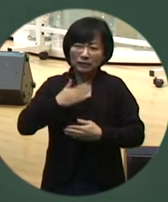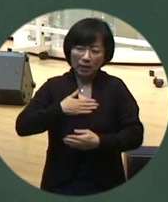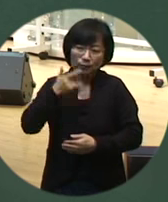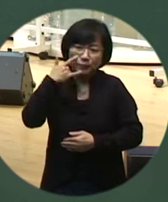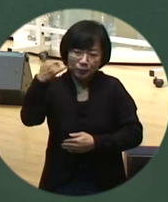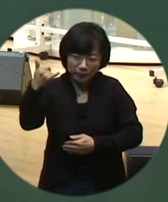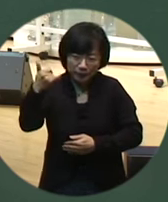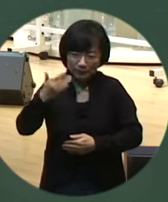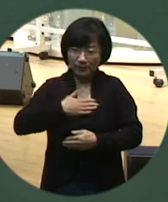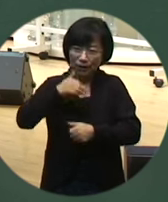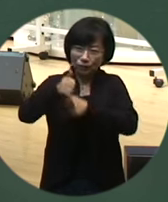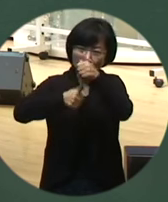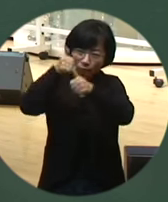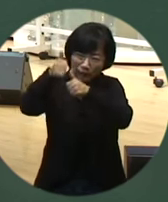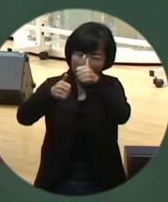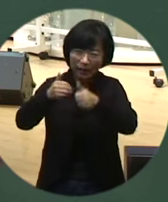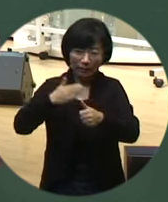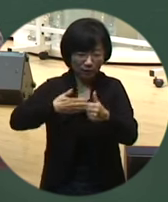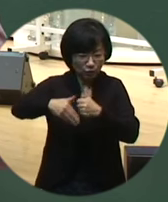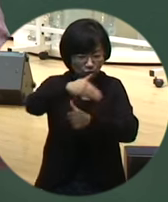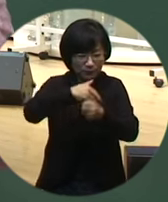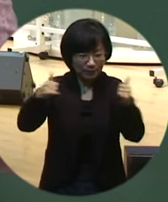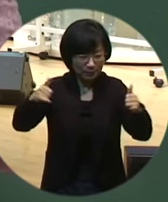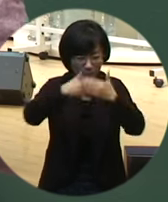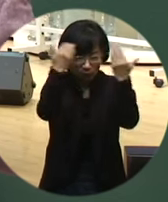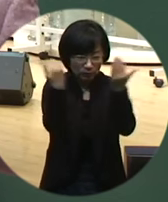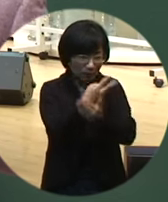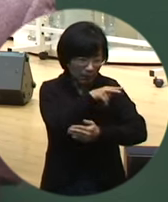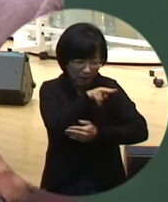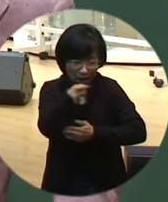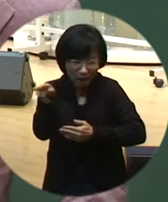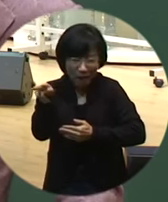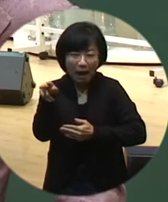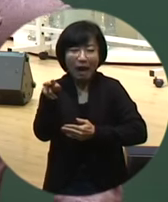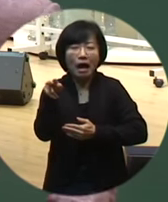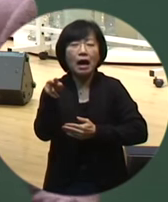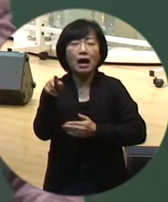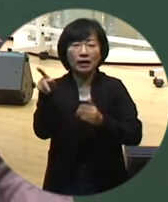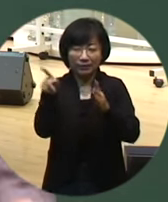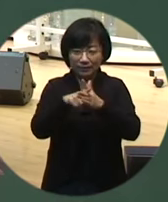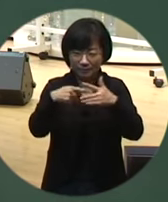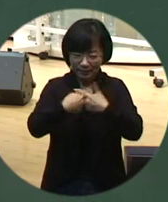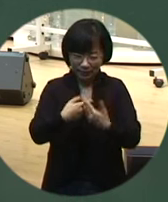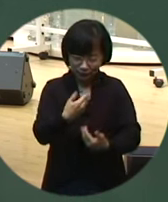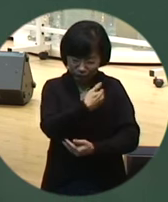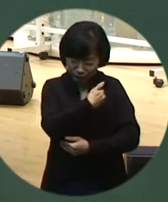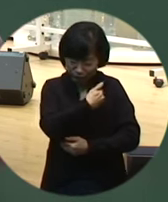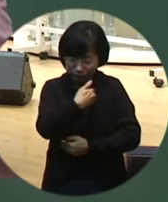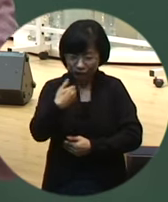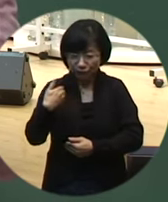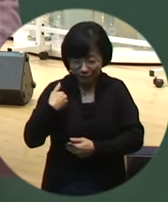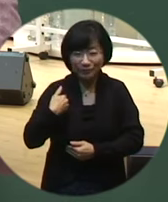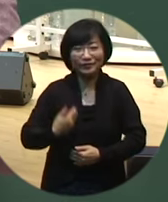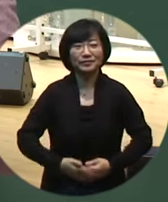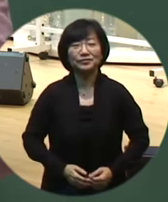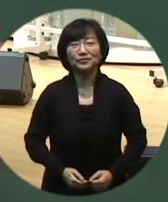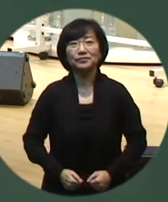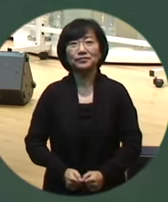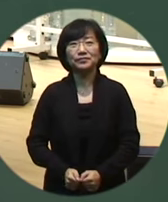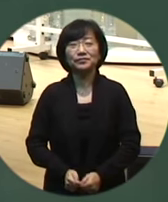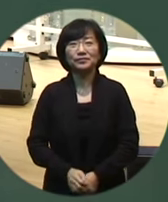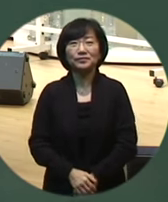모든 사람들이 다 이해가 됐어요. But after realizing this, I came to understand my father, my ancestors, all the people around